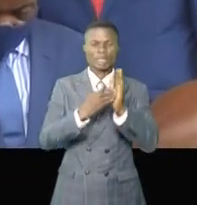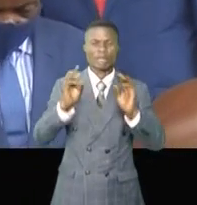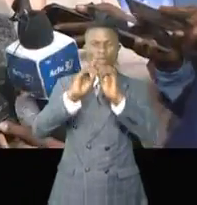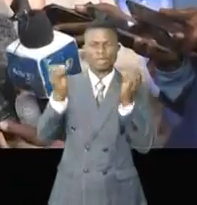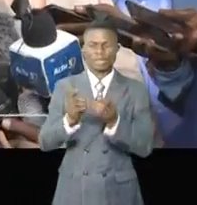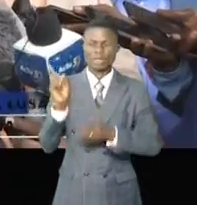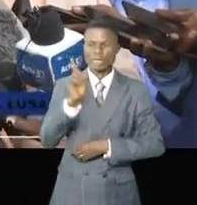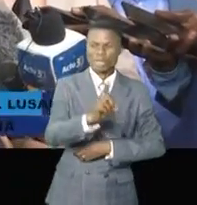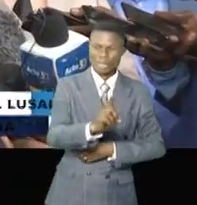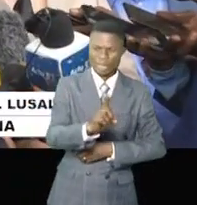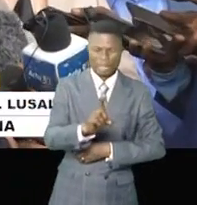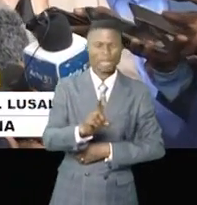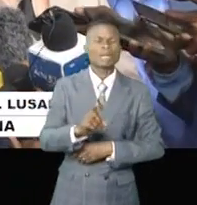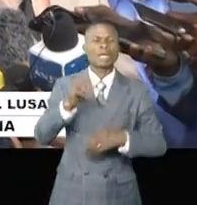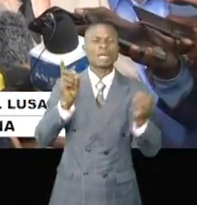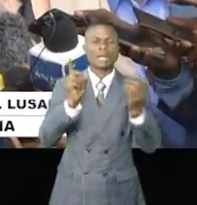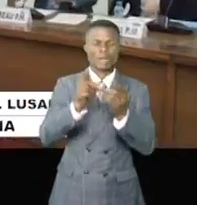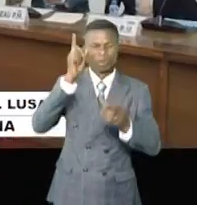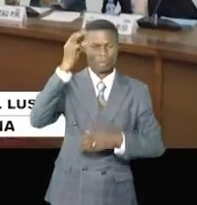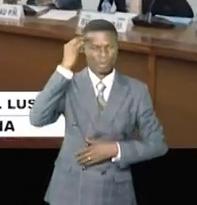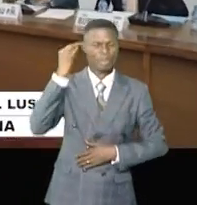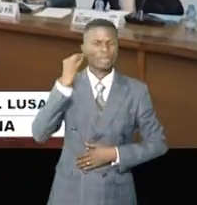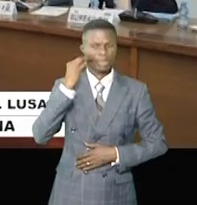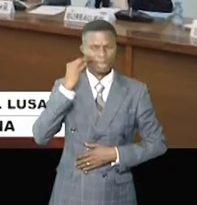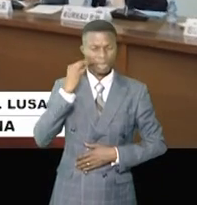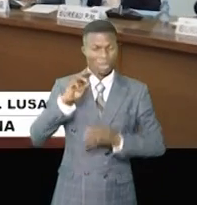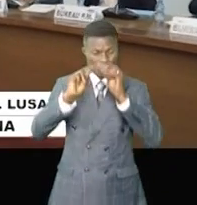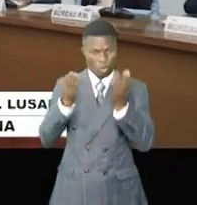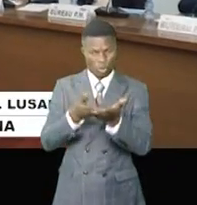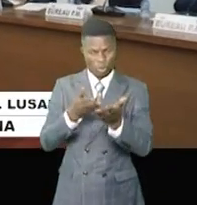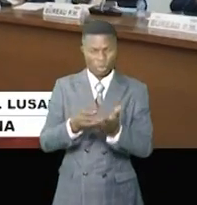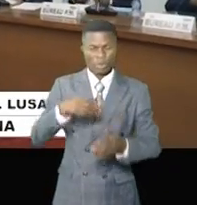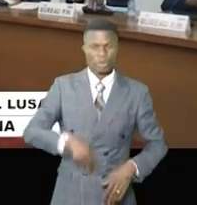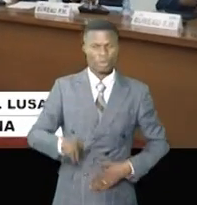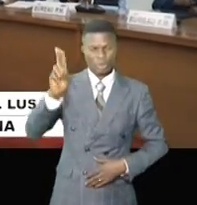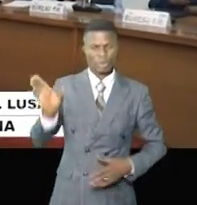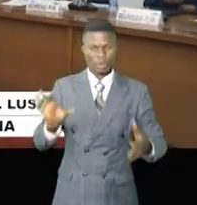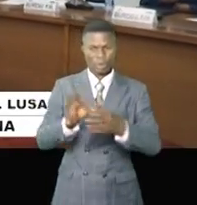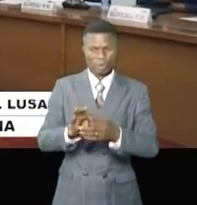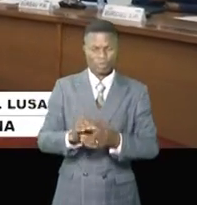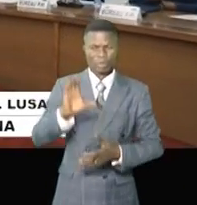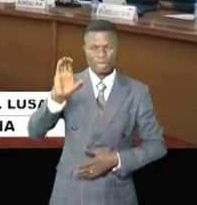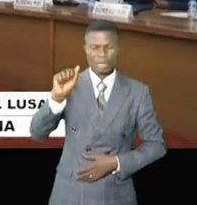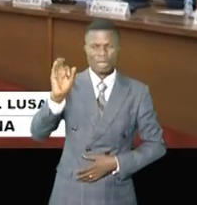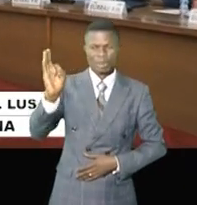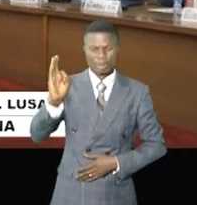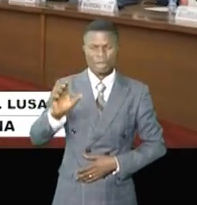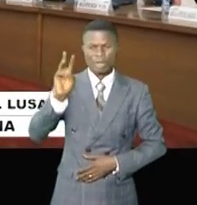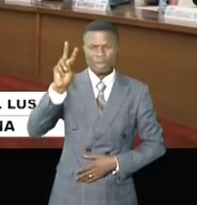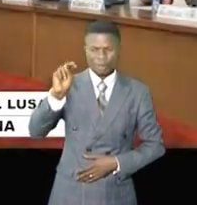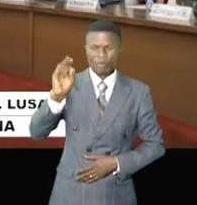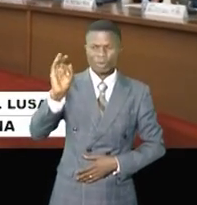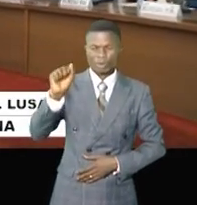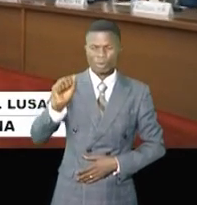à l'invitation du Premier ministre Jean-Michel Samalou Kondé-Kiengé, parmi elles l'UDPC allié, les CAFCO,